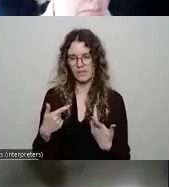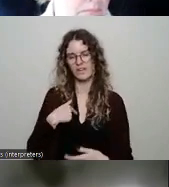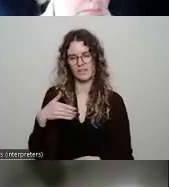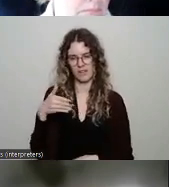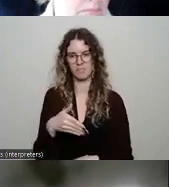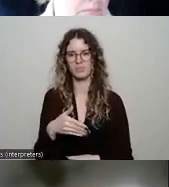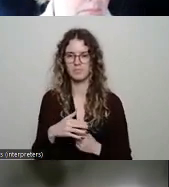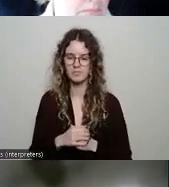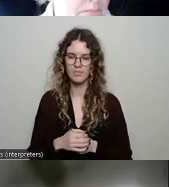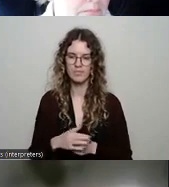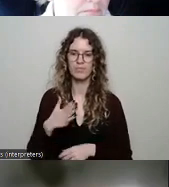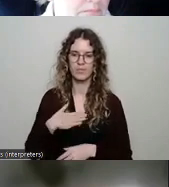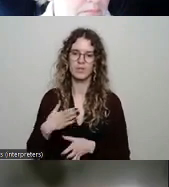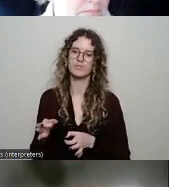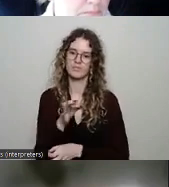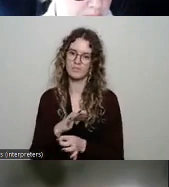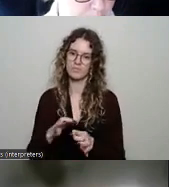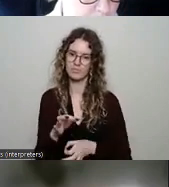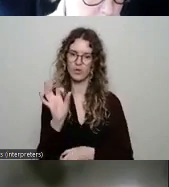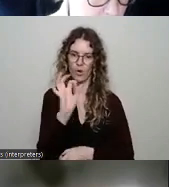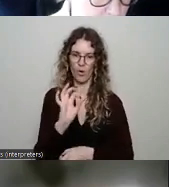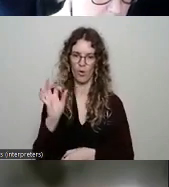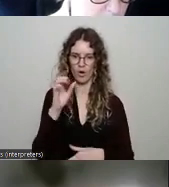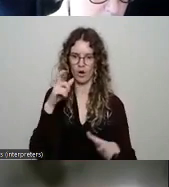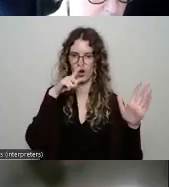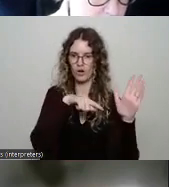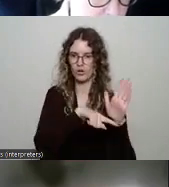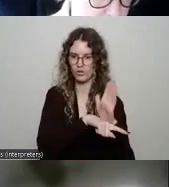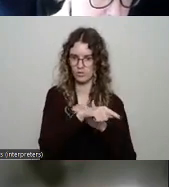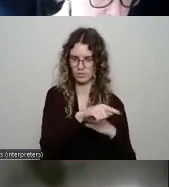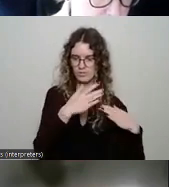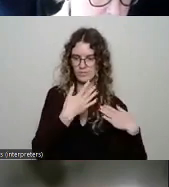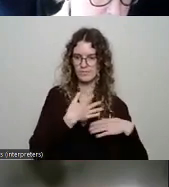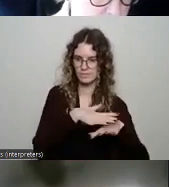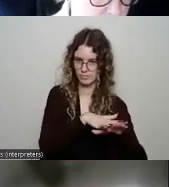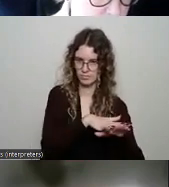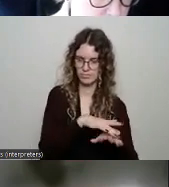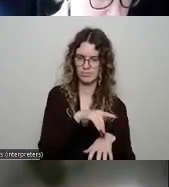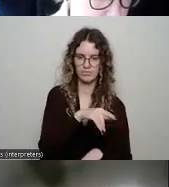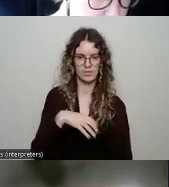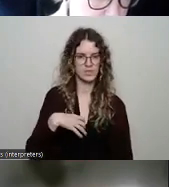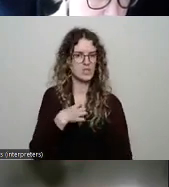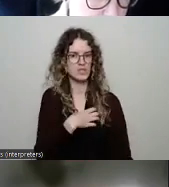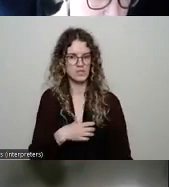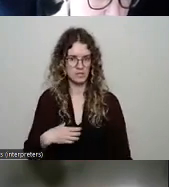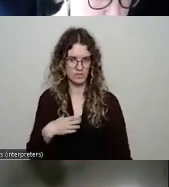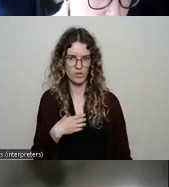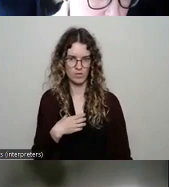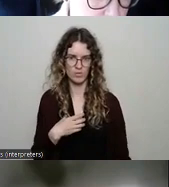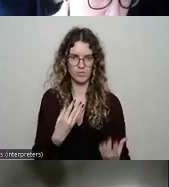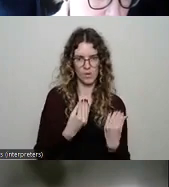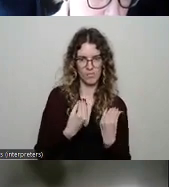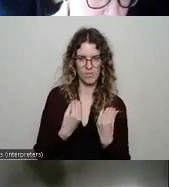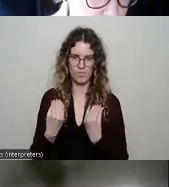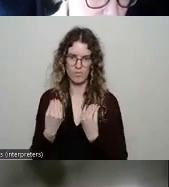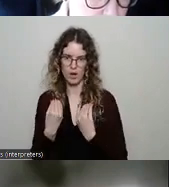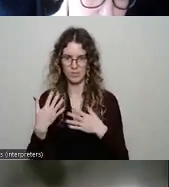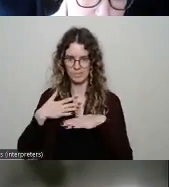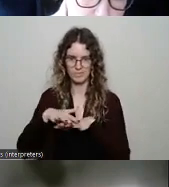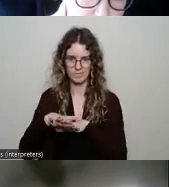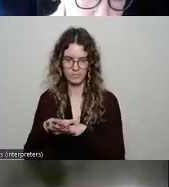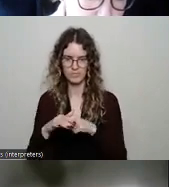Mes diskutavom irgi apie turinį integralumą, kad yra iš tikrųjų svarbu labai tarp dalykinė integracija ir